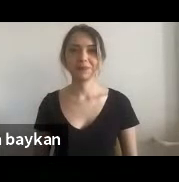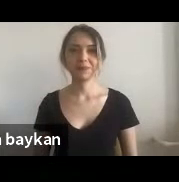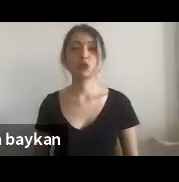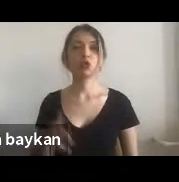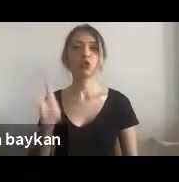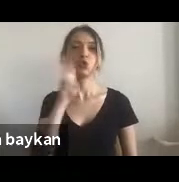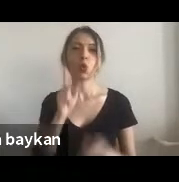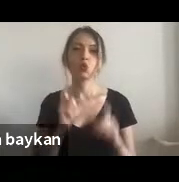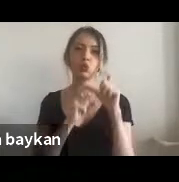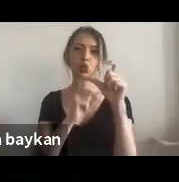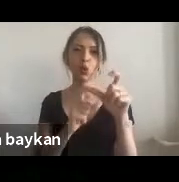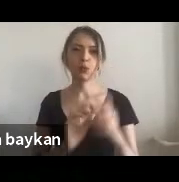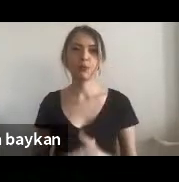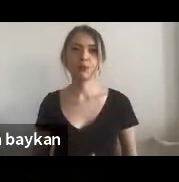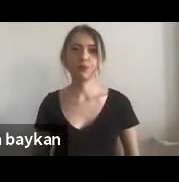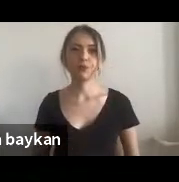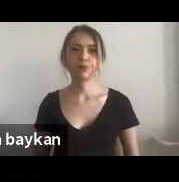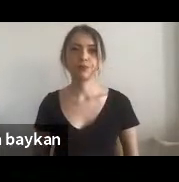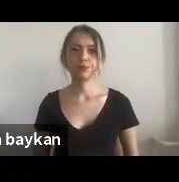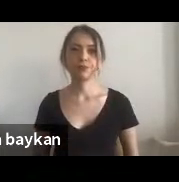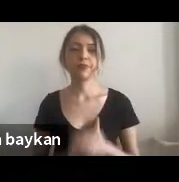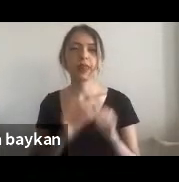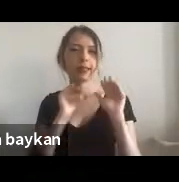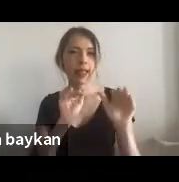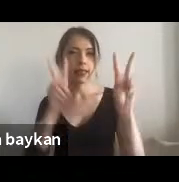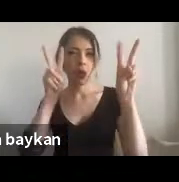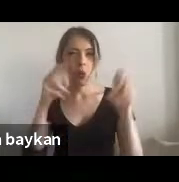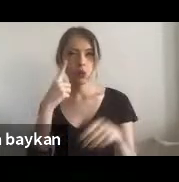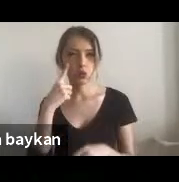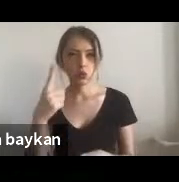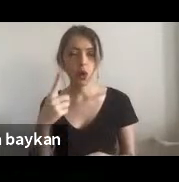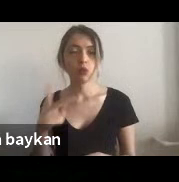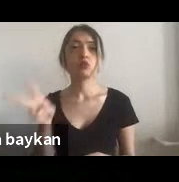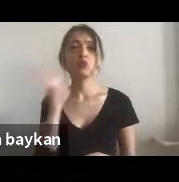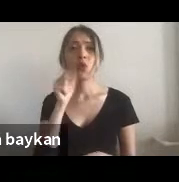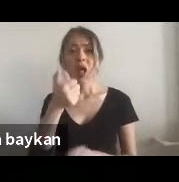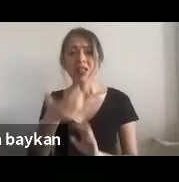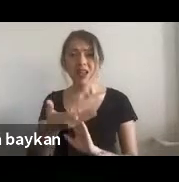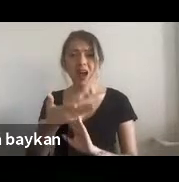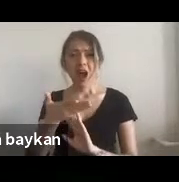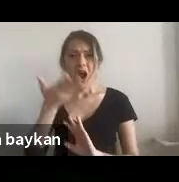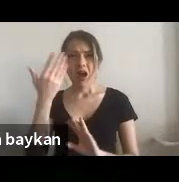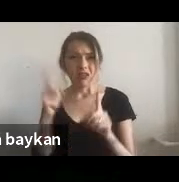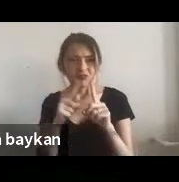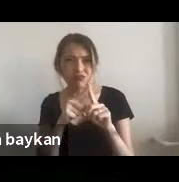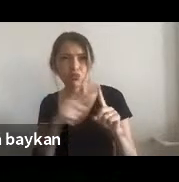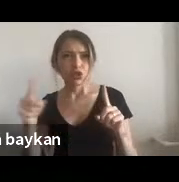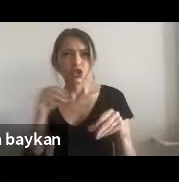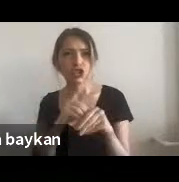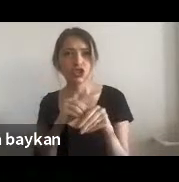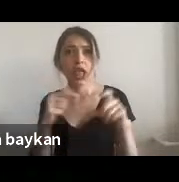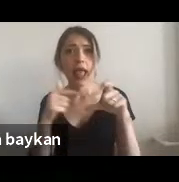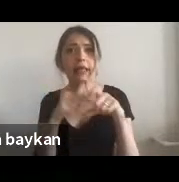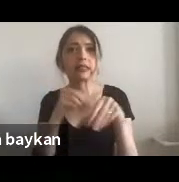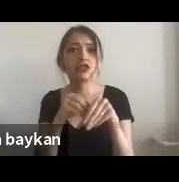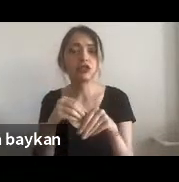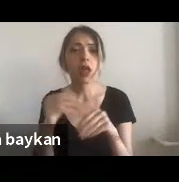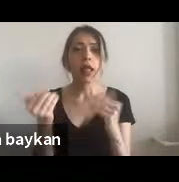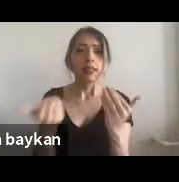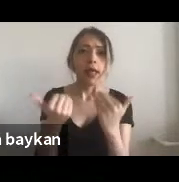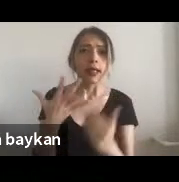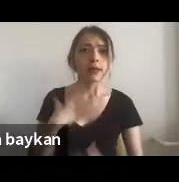Son sorumuz da desteklerle ilgili. Son 6 ay içerisinde Etkiniz'den destek talep ettiniz mi? Bunu